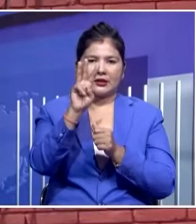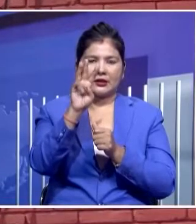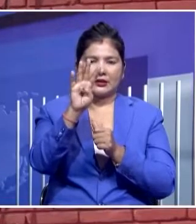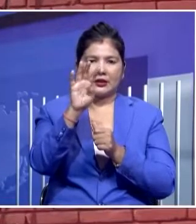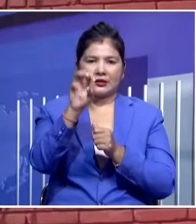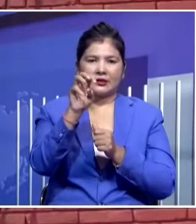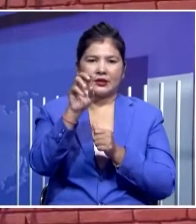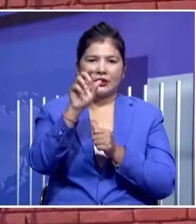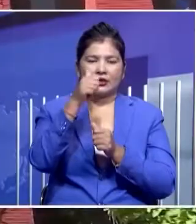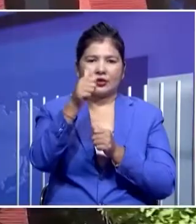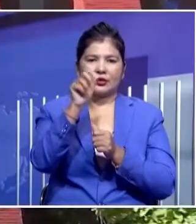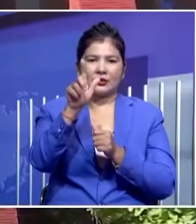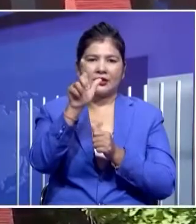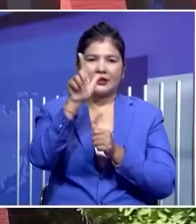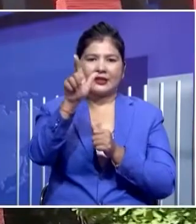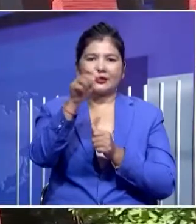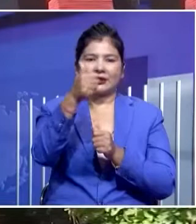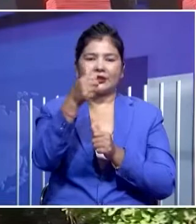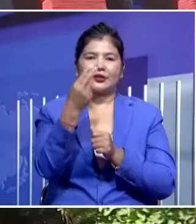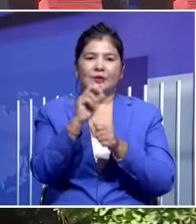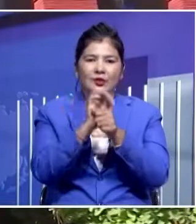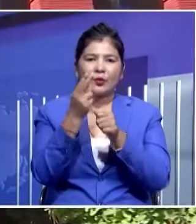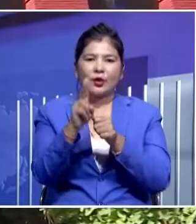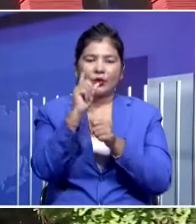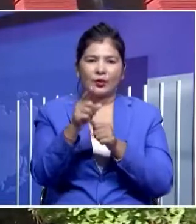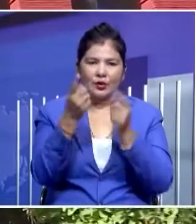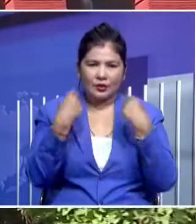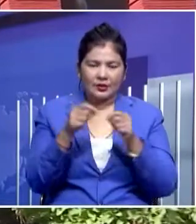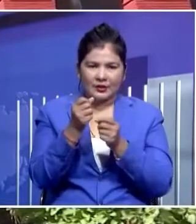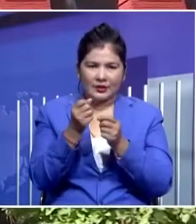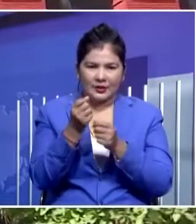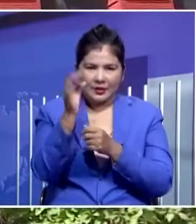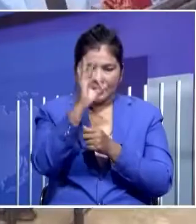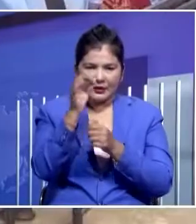4,069 जनाको परीक्षणमा 76 जनामा संक्रमण पुष्टि भएको हो। स्वास्थ्य मन्त्रालयका अनुसार